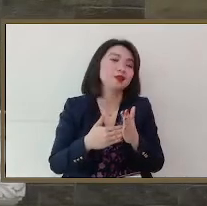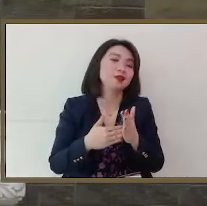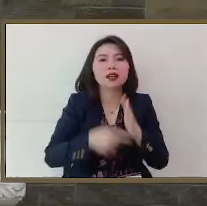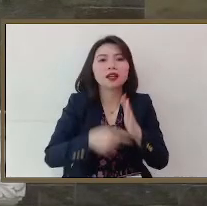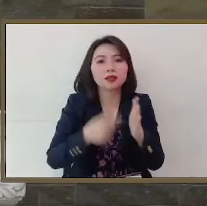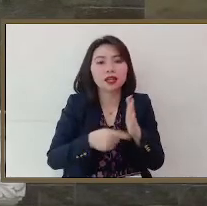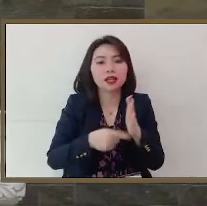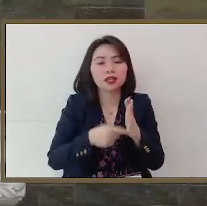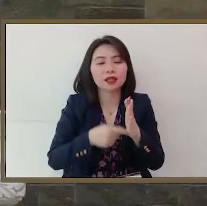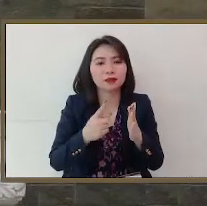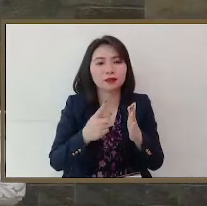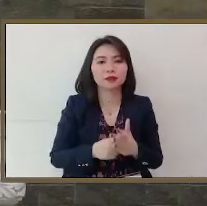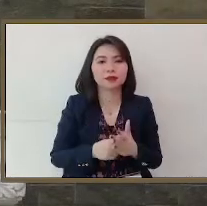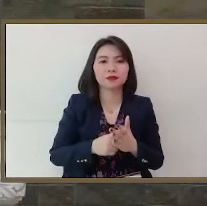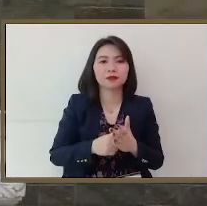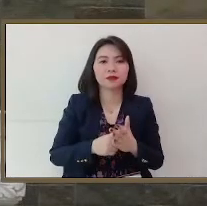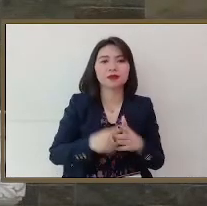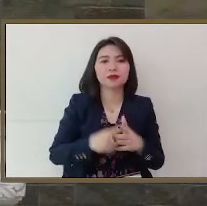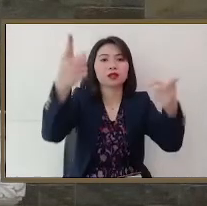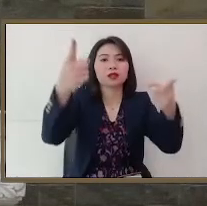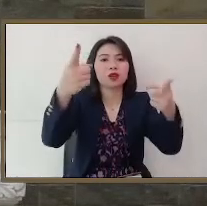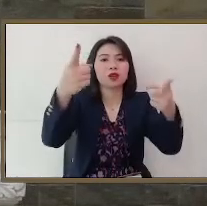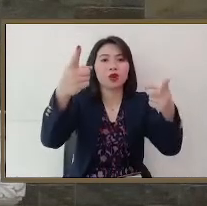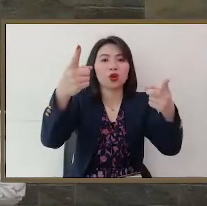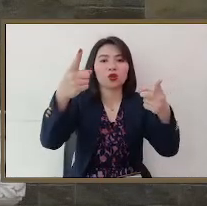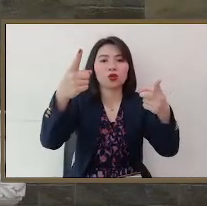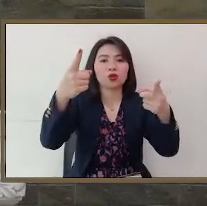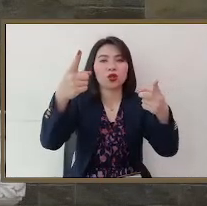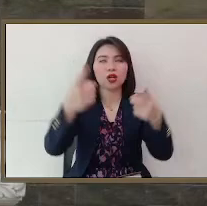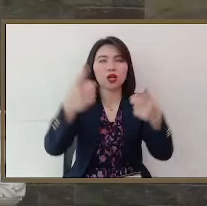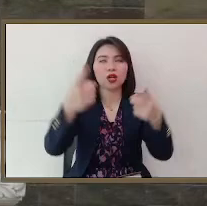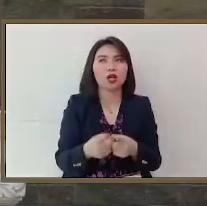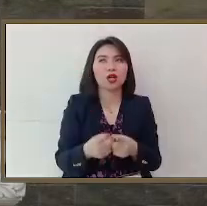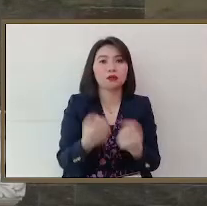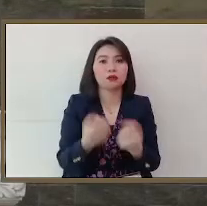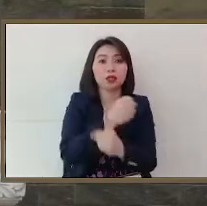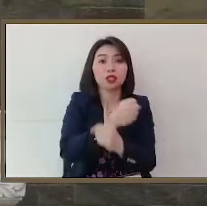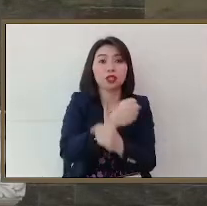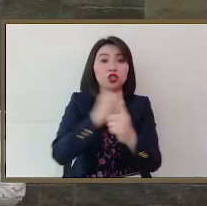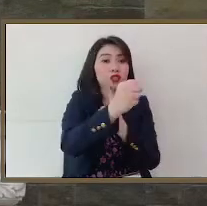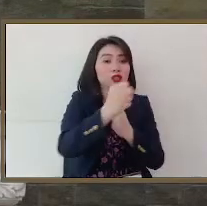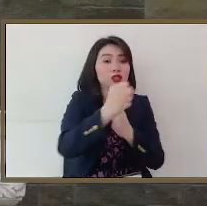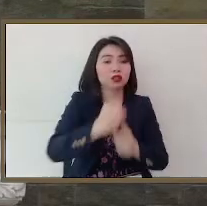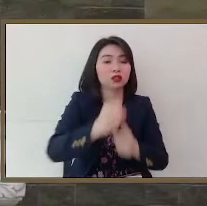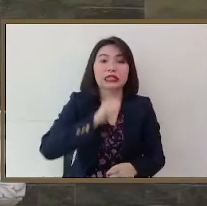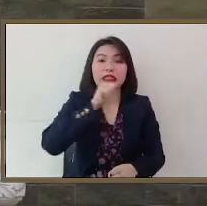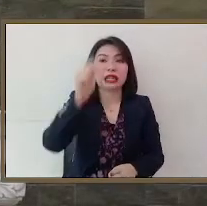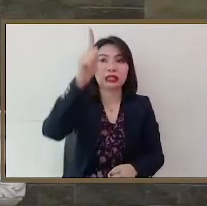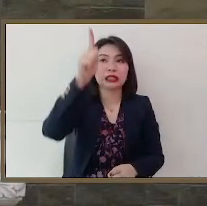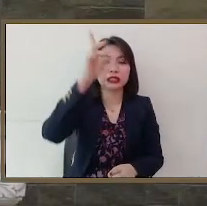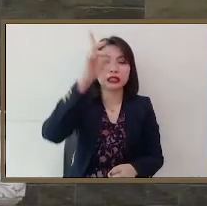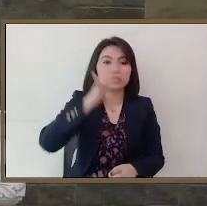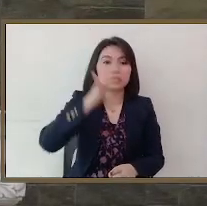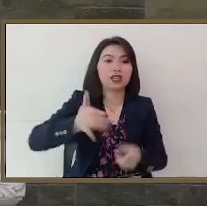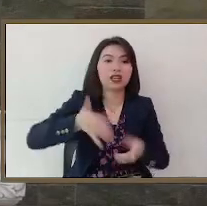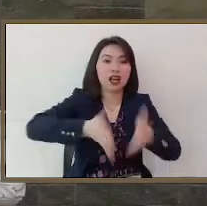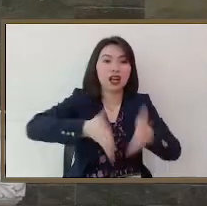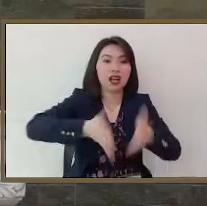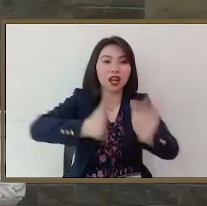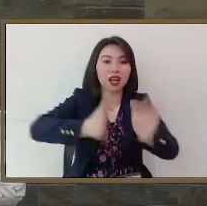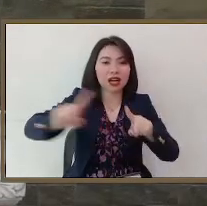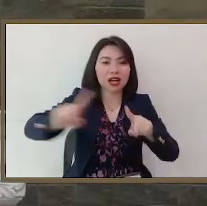Sometimes, successful positions are not godly ordained, but